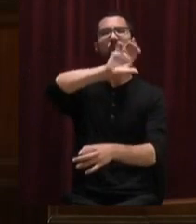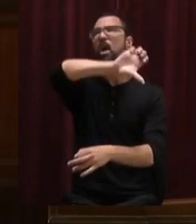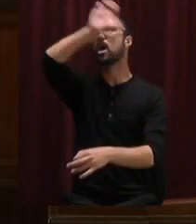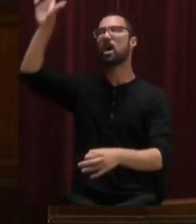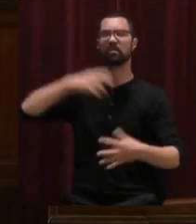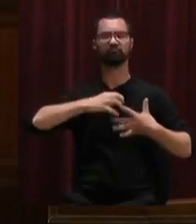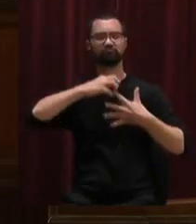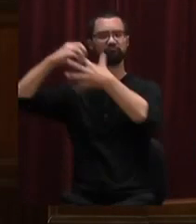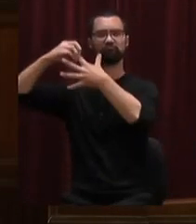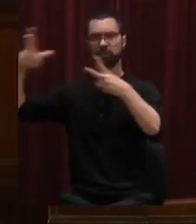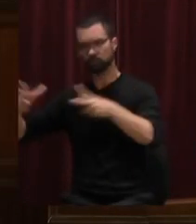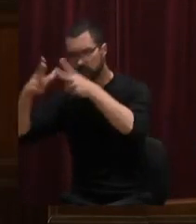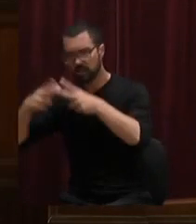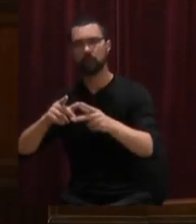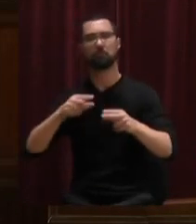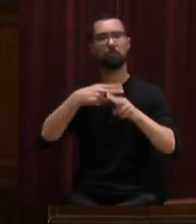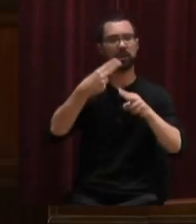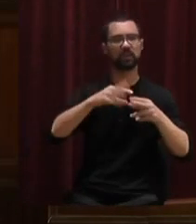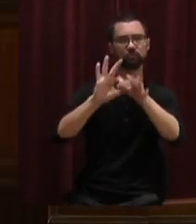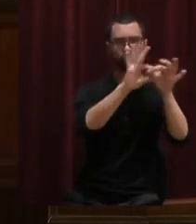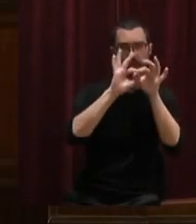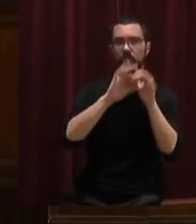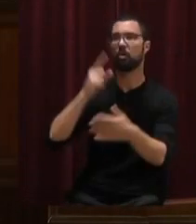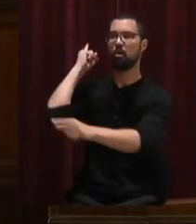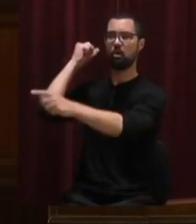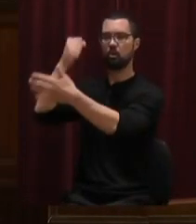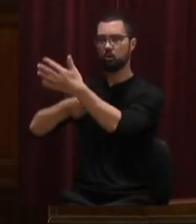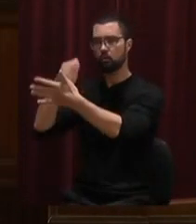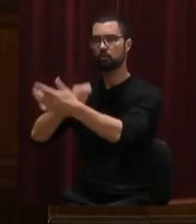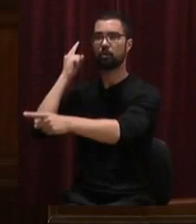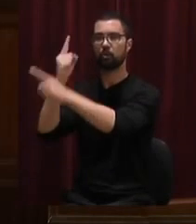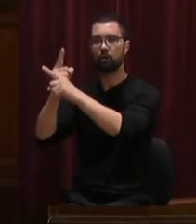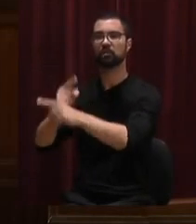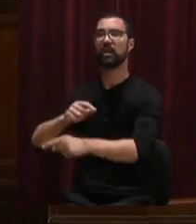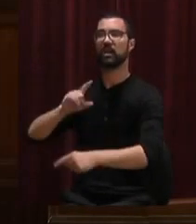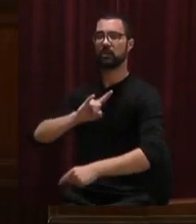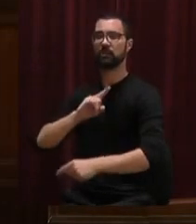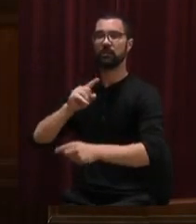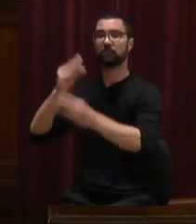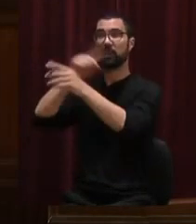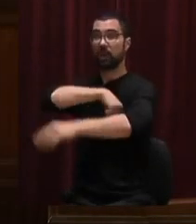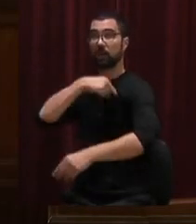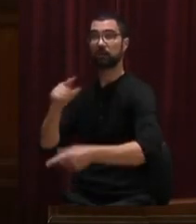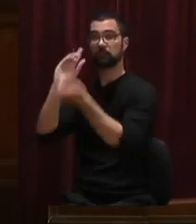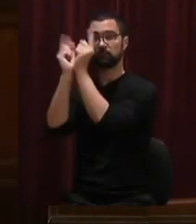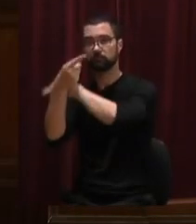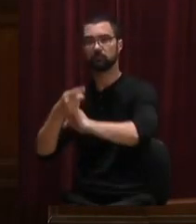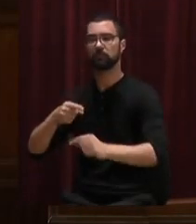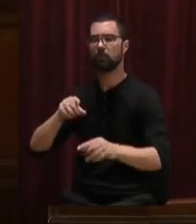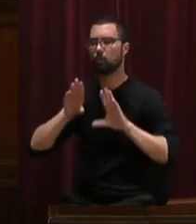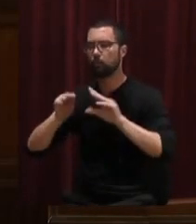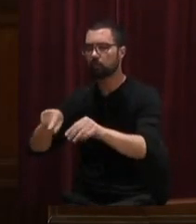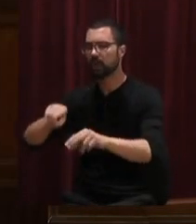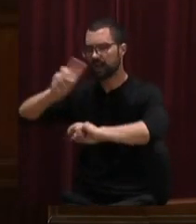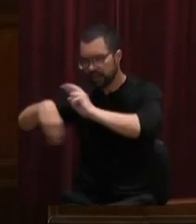polítiques socials i solidàries, en la lluita contra el canvi climàtic i els residus d'un sol ús, en la transició energètica, en l'estratègia de